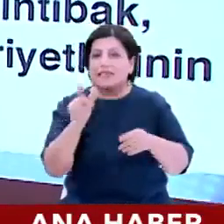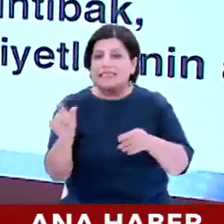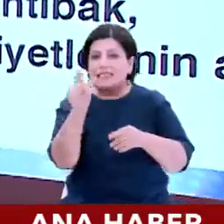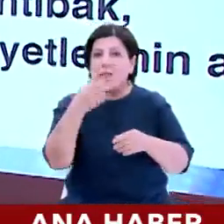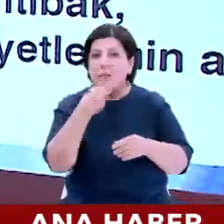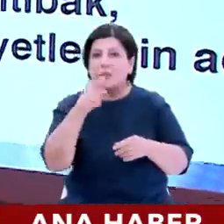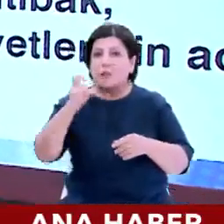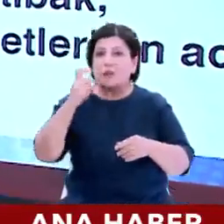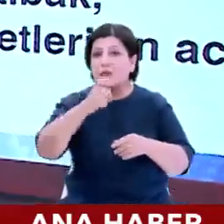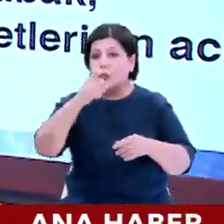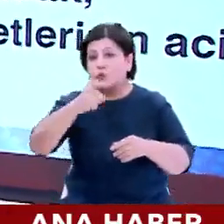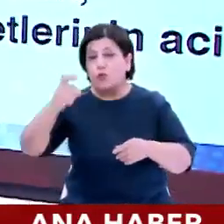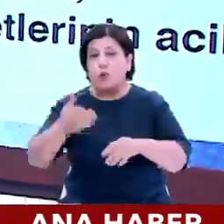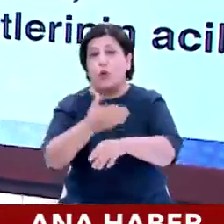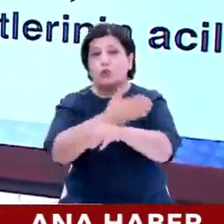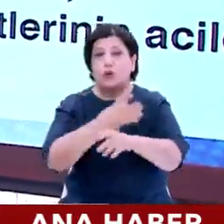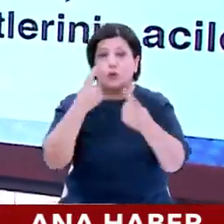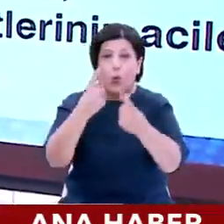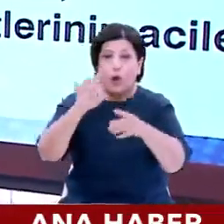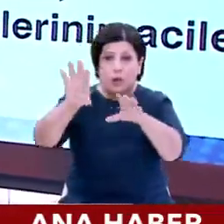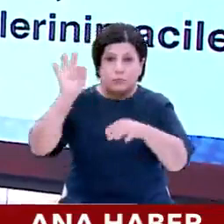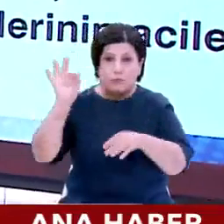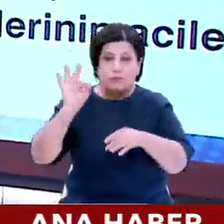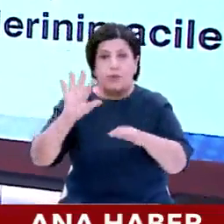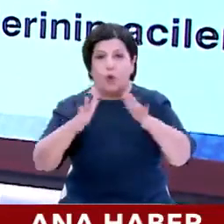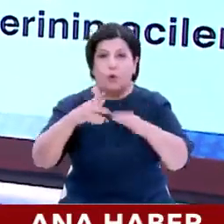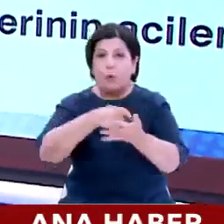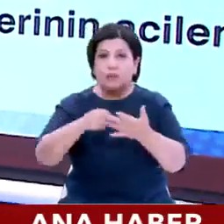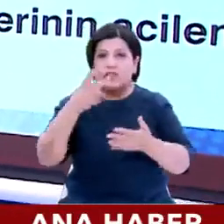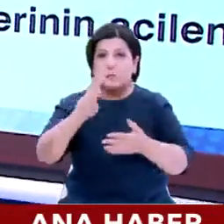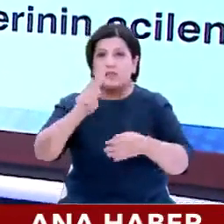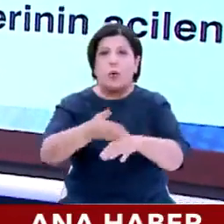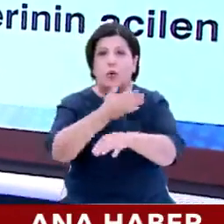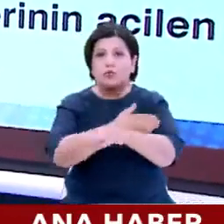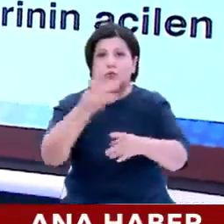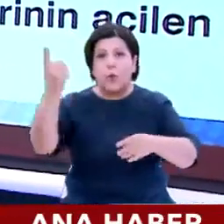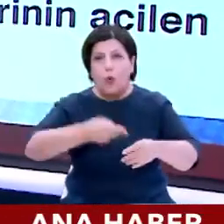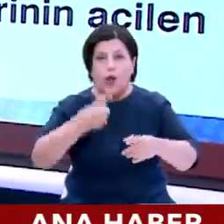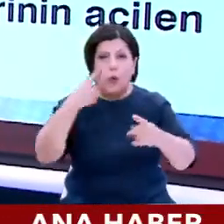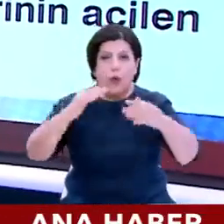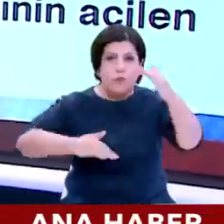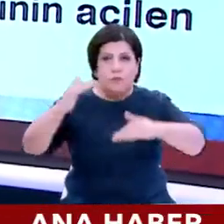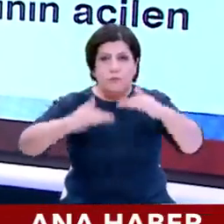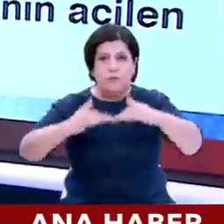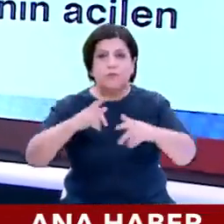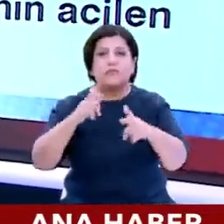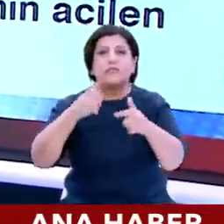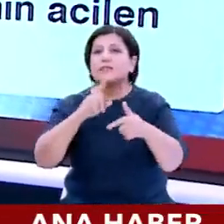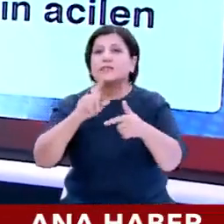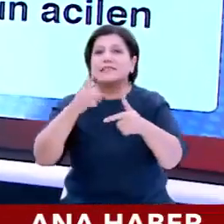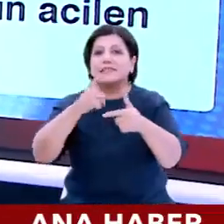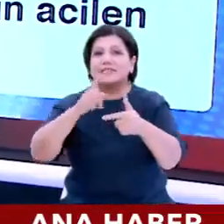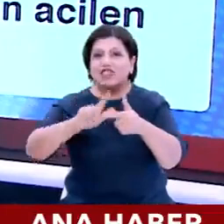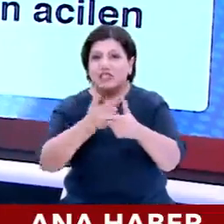99 öncesine göre düzenlensin ve ortalama maaş 2000 öncesi oranlara çekilsin staj ve çıraklık